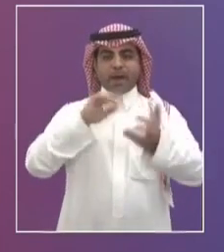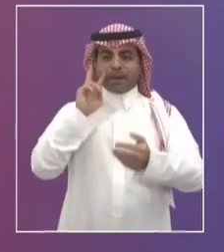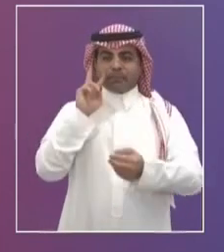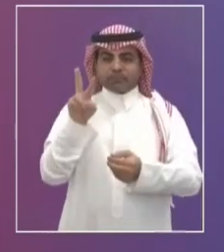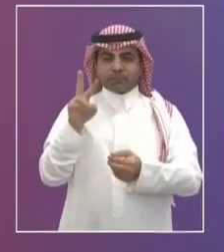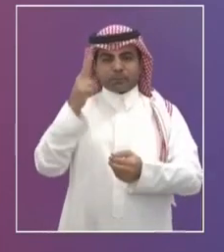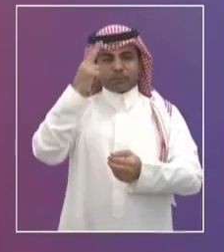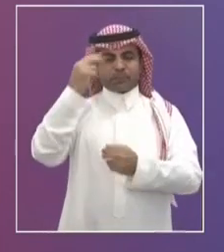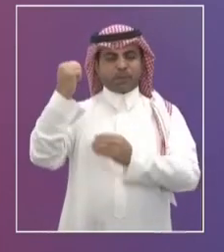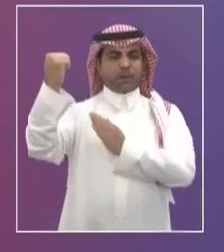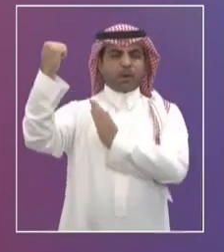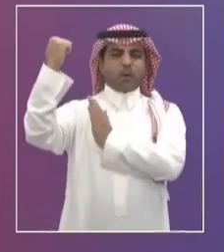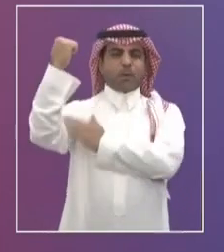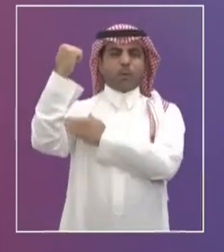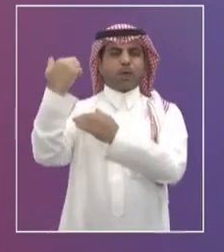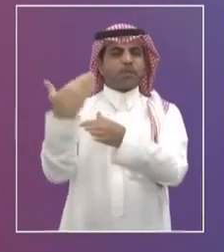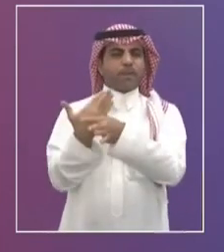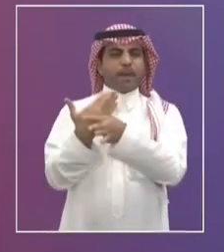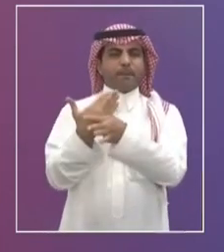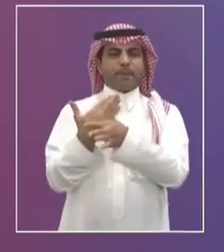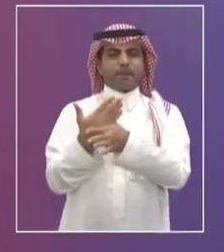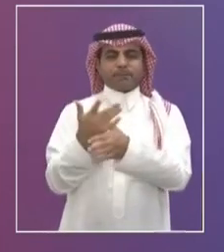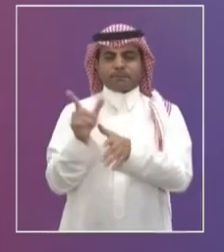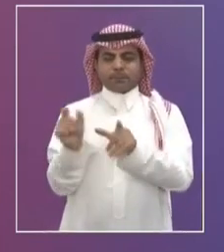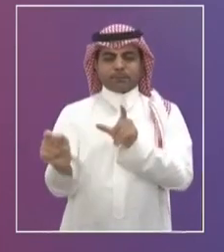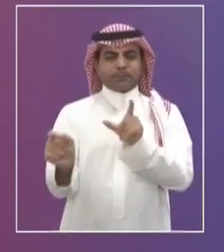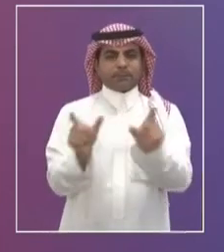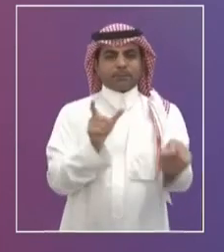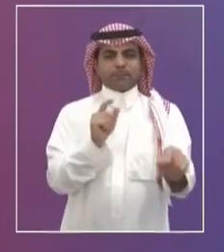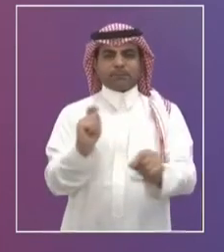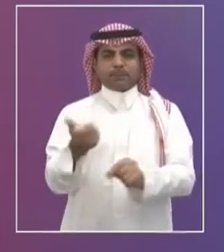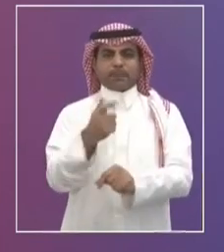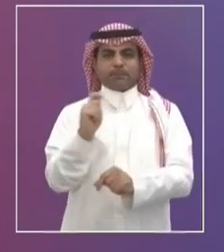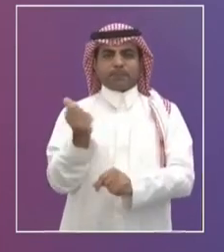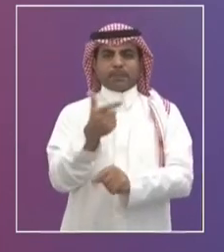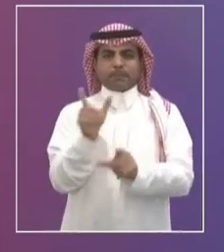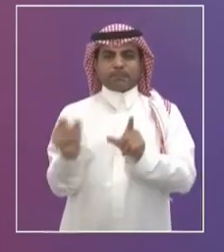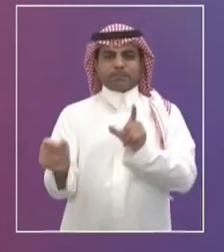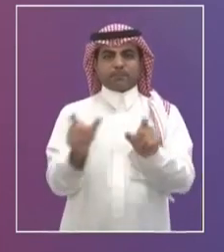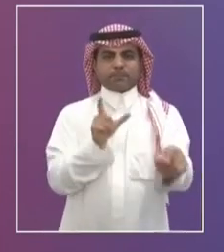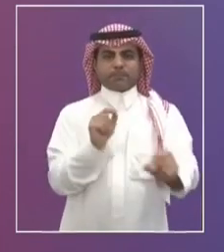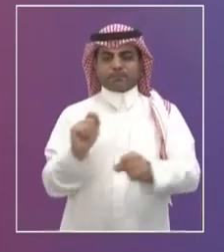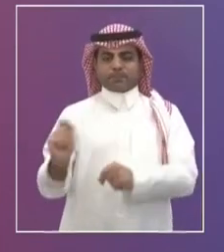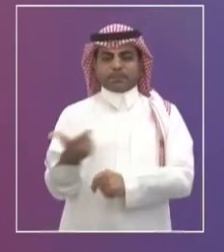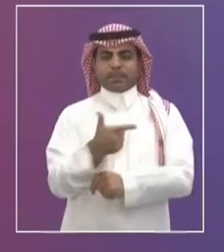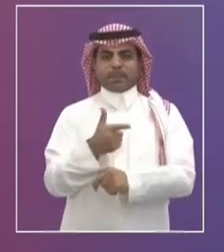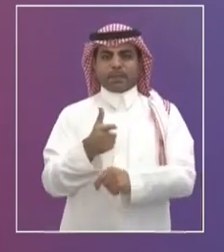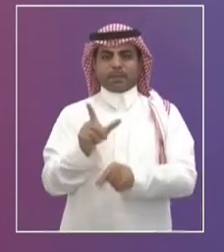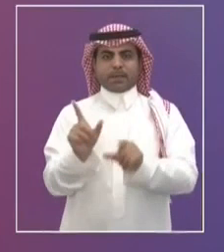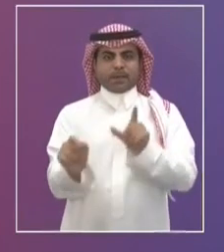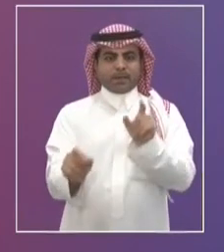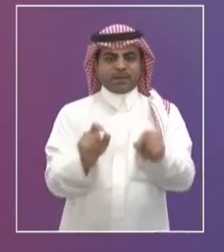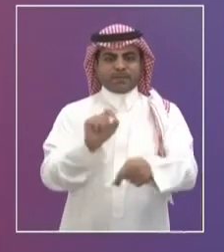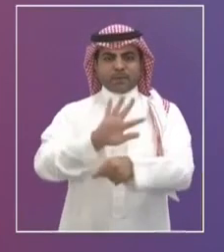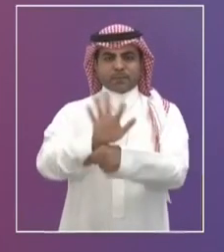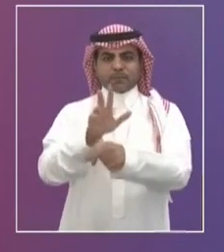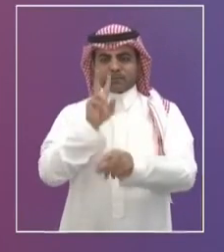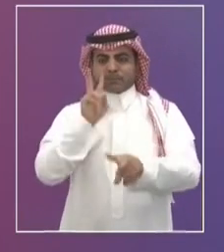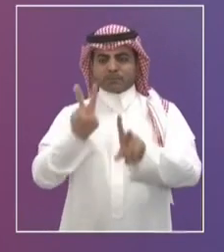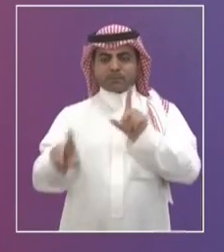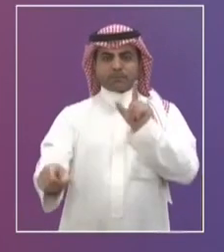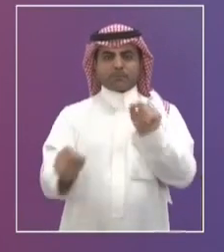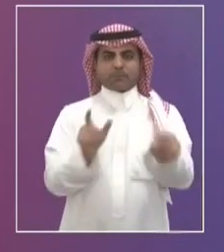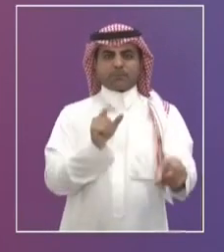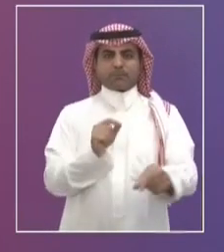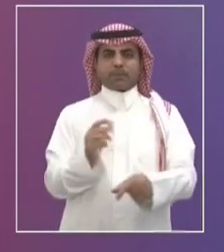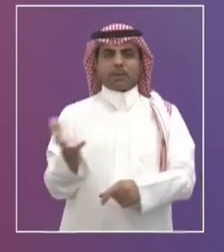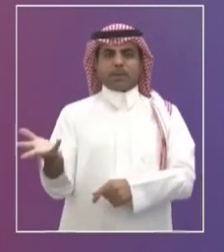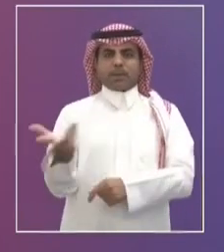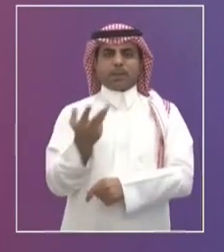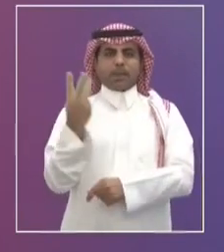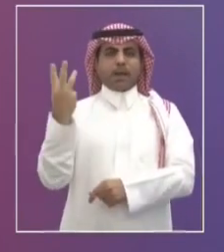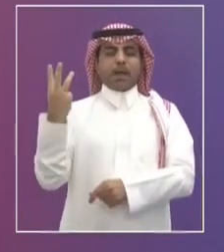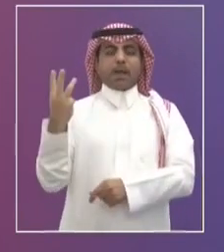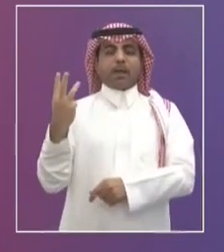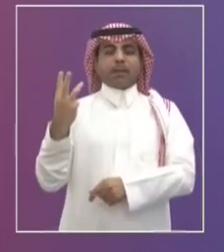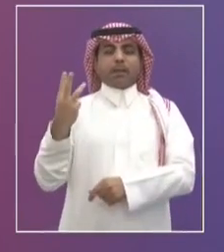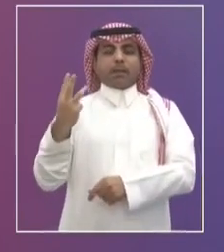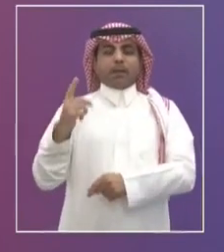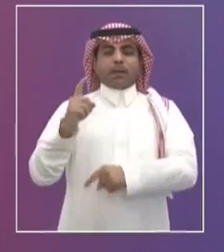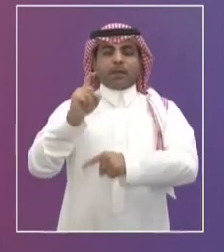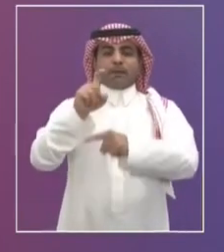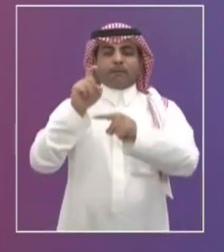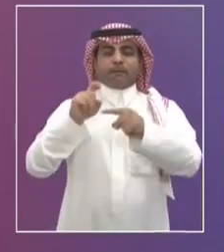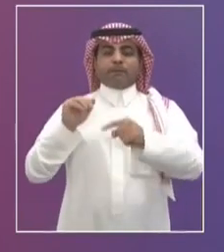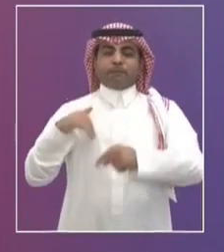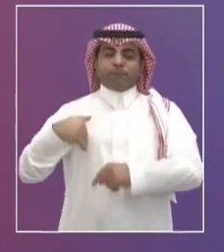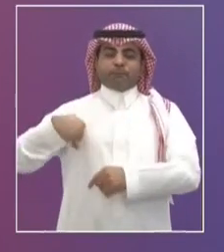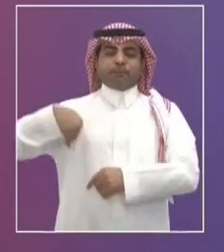نسبة الرصد للحالات المصابة وسرعة اكتشافها، بل 3 أضعاف قدرة